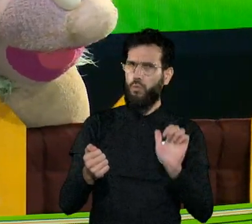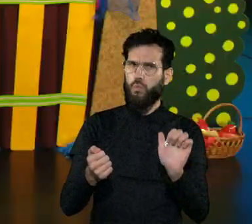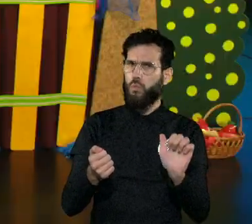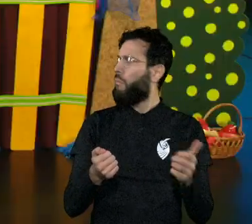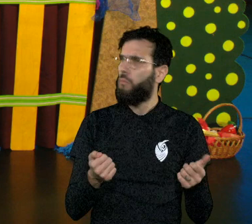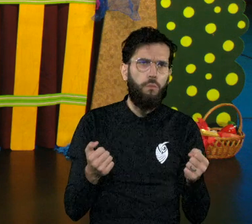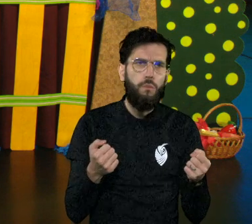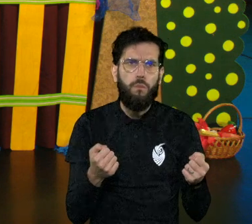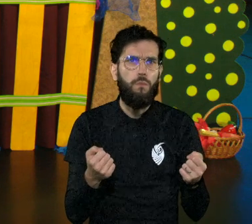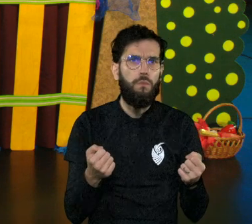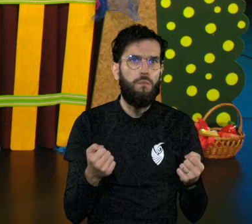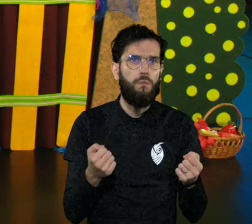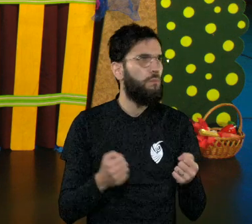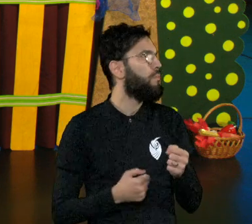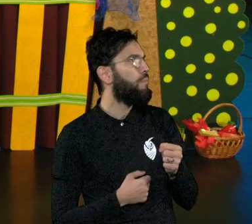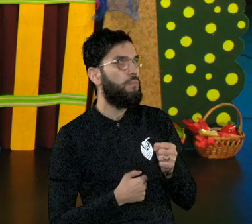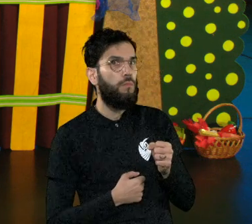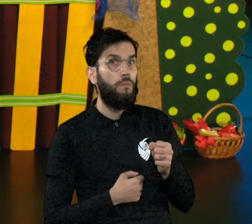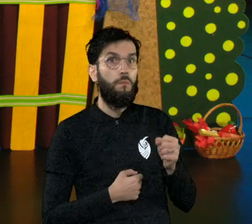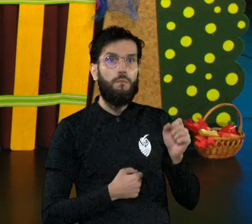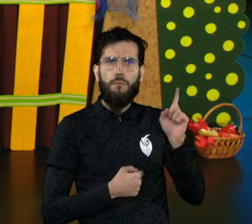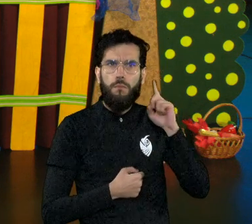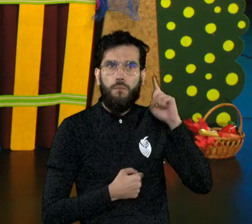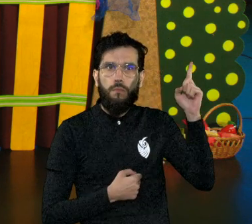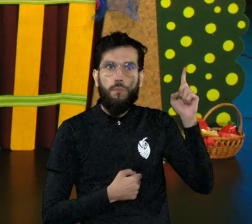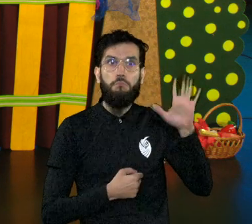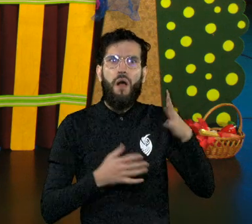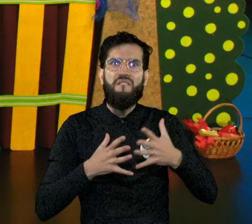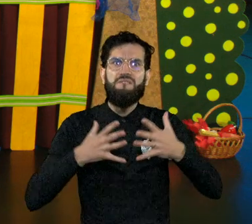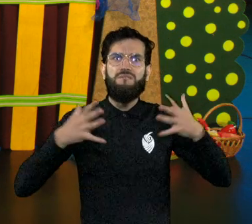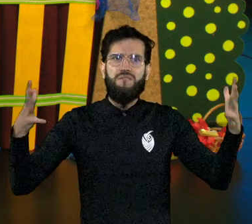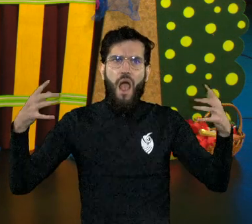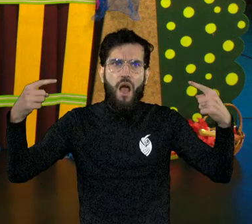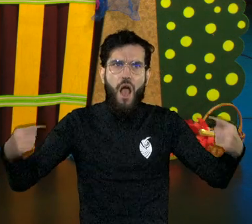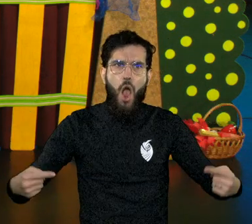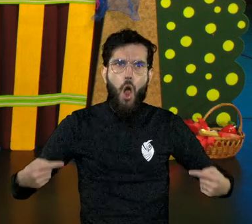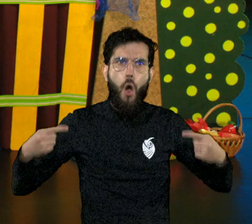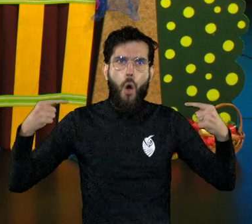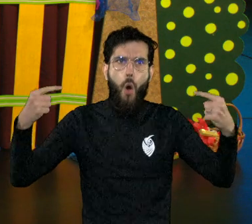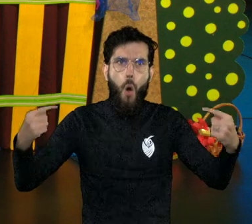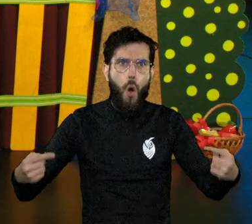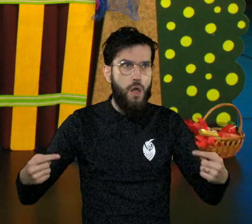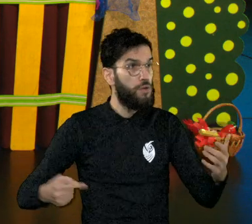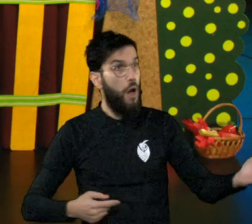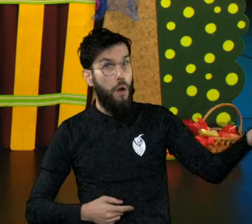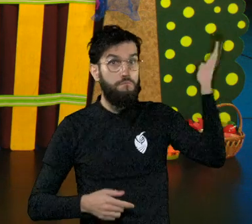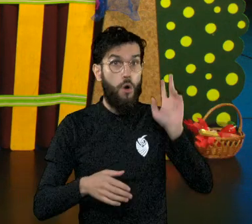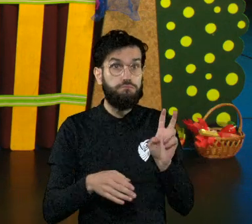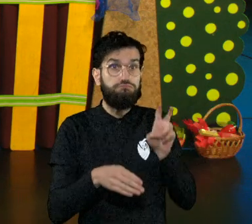Čo to je? Majú veľké kolesá, ktoré stále točia sa. Nasadni a odves